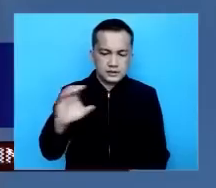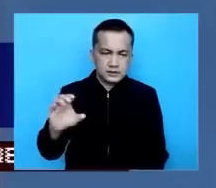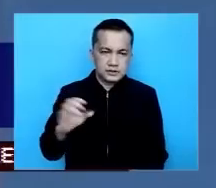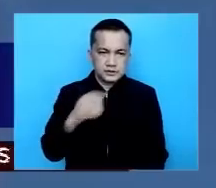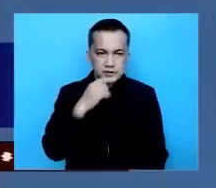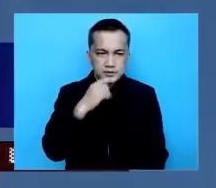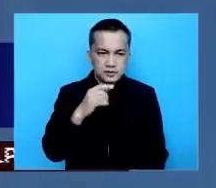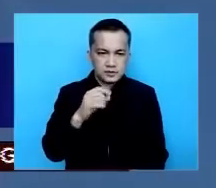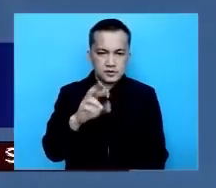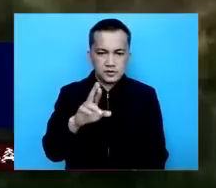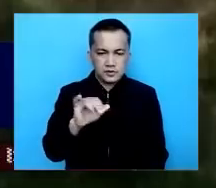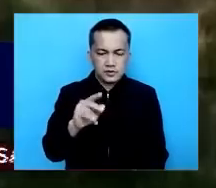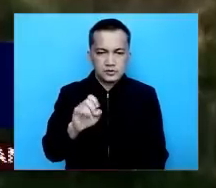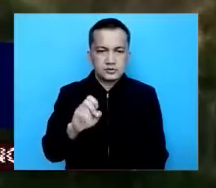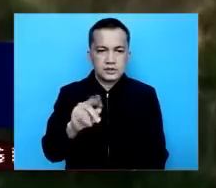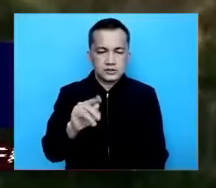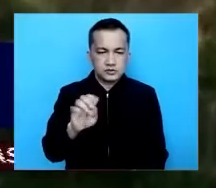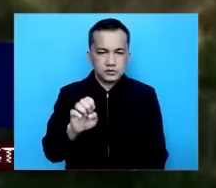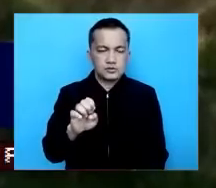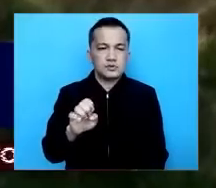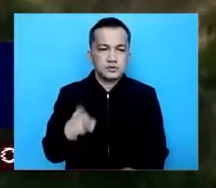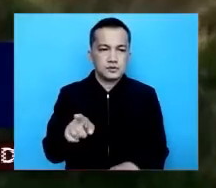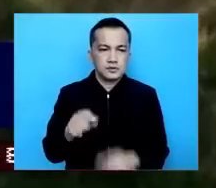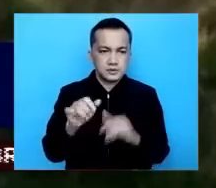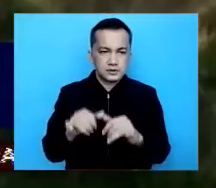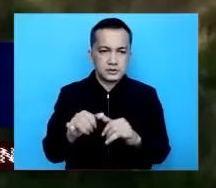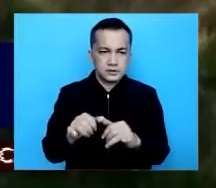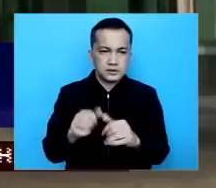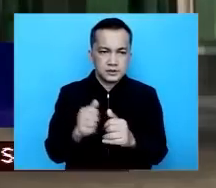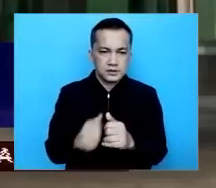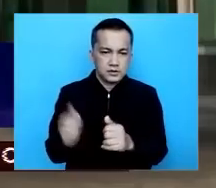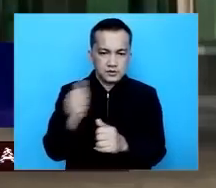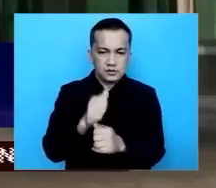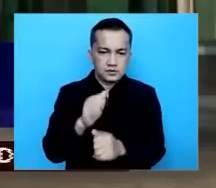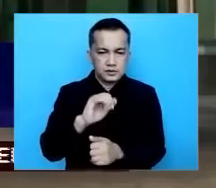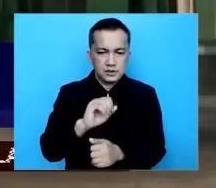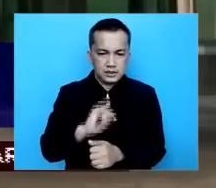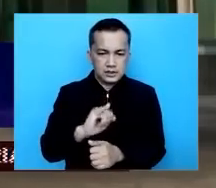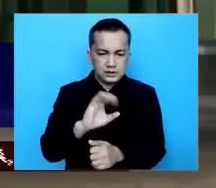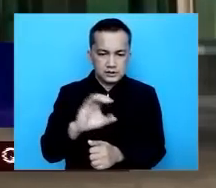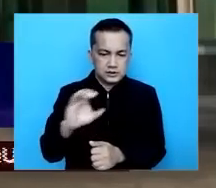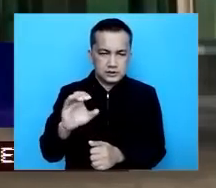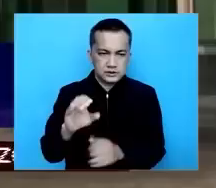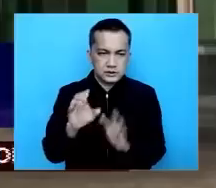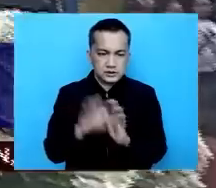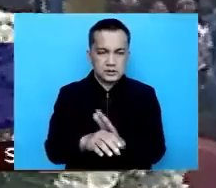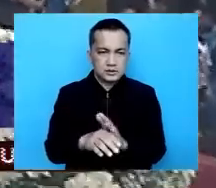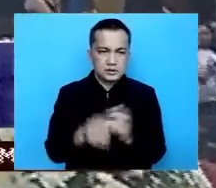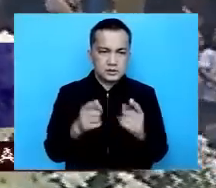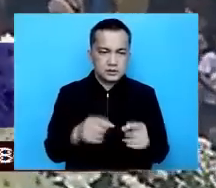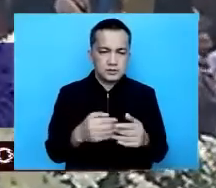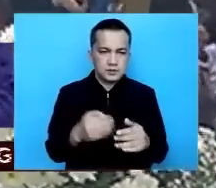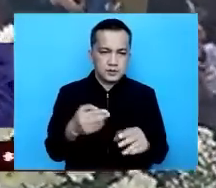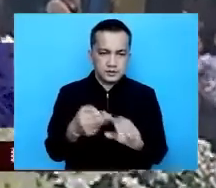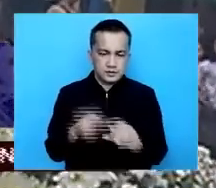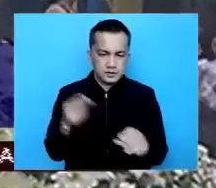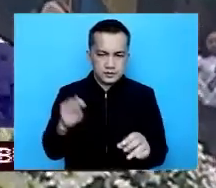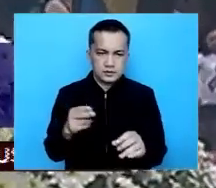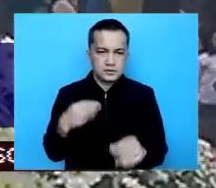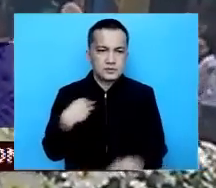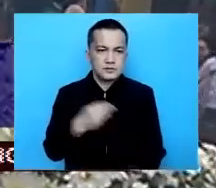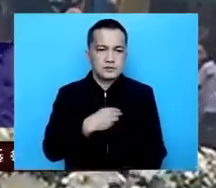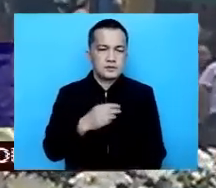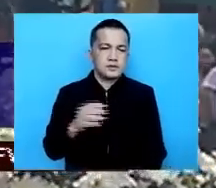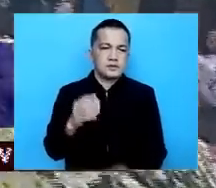Rome Statute, mananatili ang jurisdiction ng ICC sa mga krimeng nangyari bagong opisyal na withdrawal ng isang member